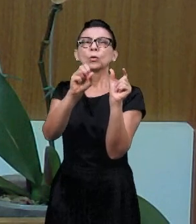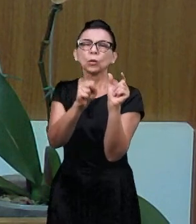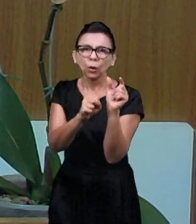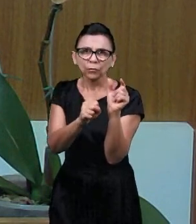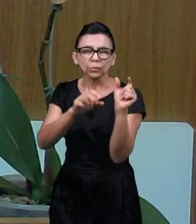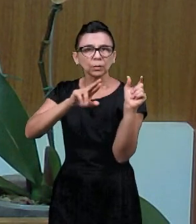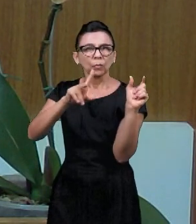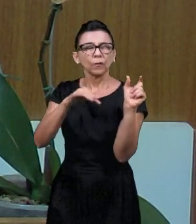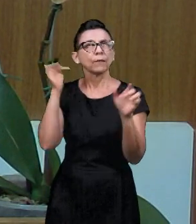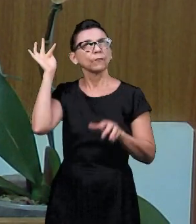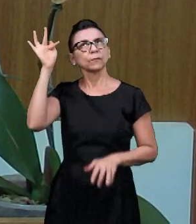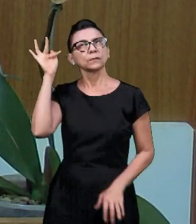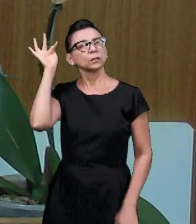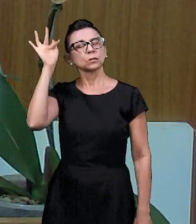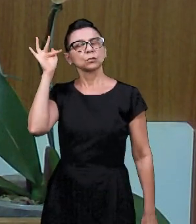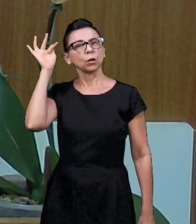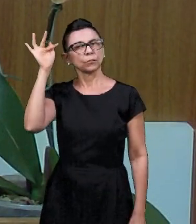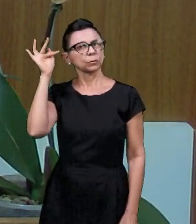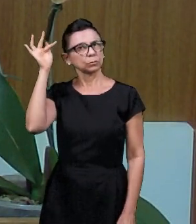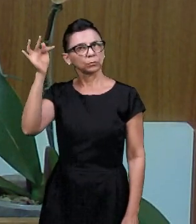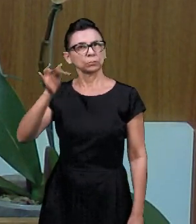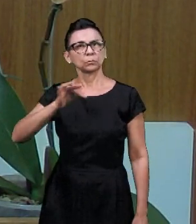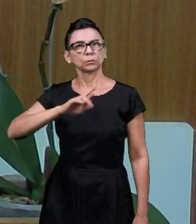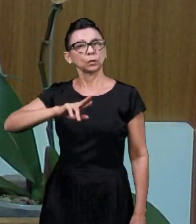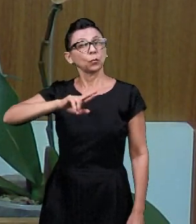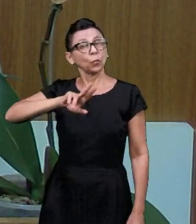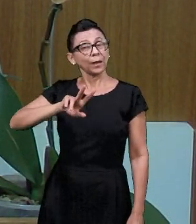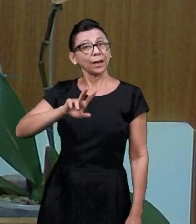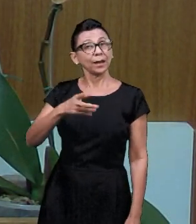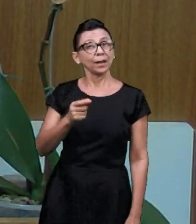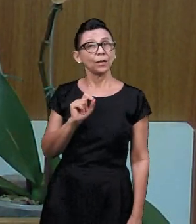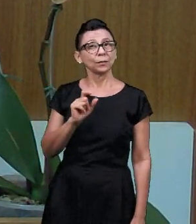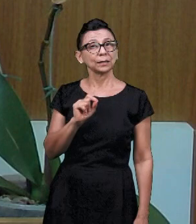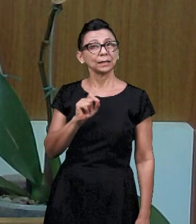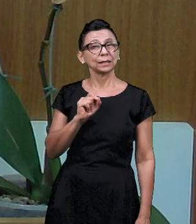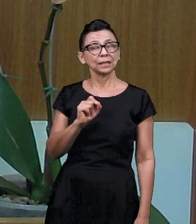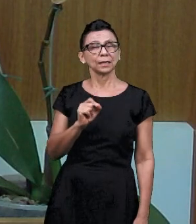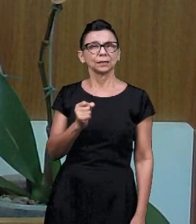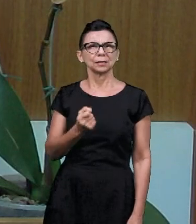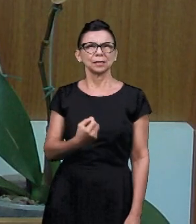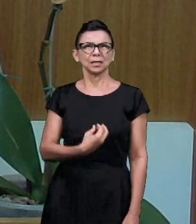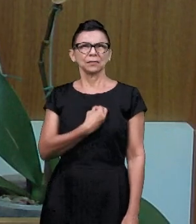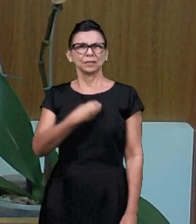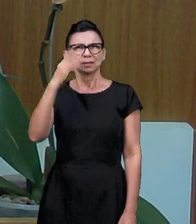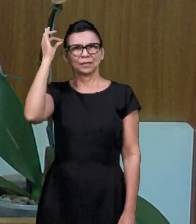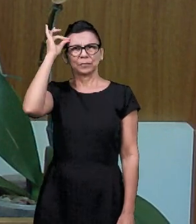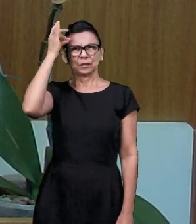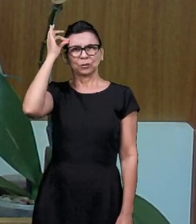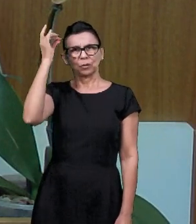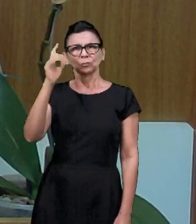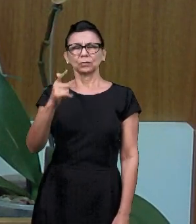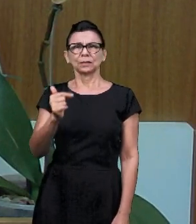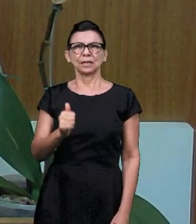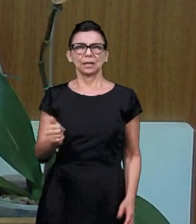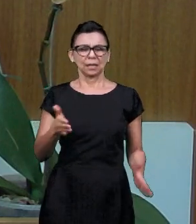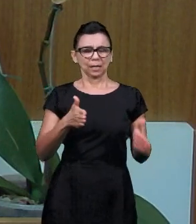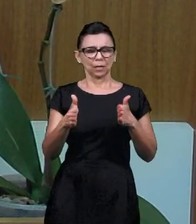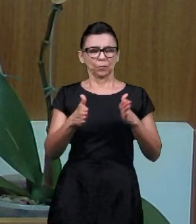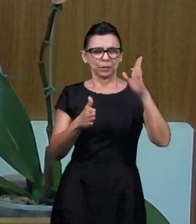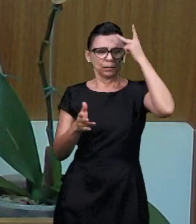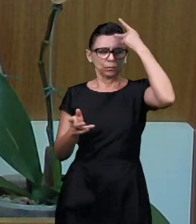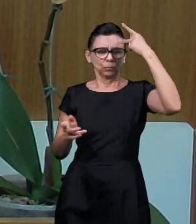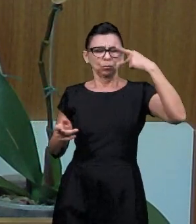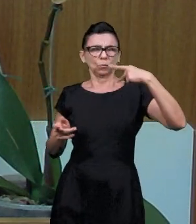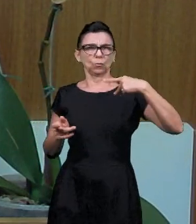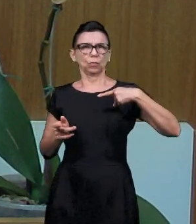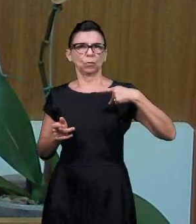philosophique, c'est celui qui marque le temps de l'homme, c'est le temps de la raison. Le logos philosophique de la parole, ce n'est pas ça. Il n'a pas le